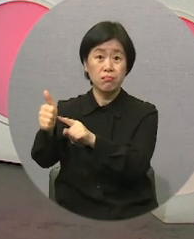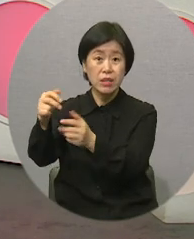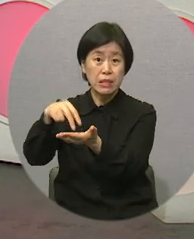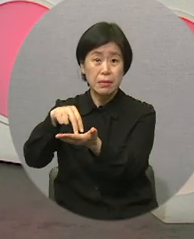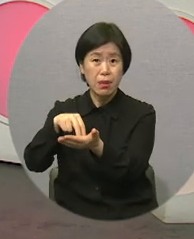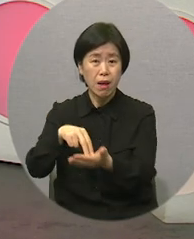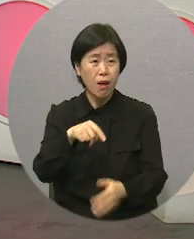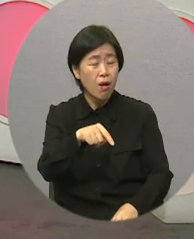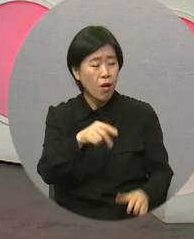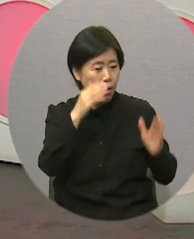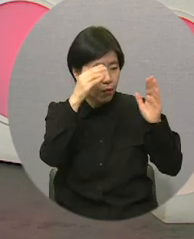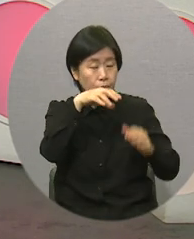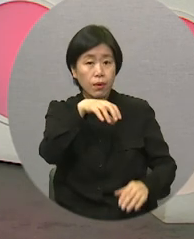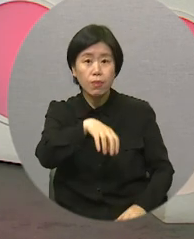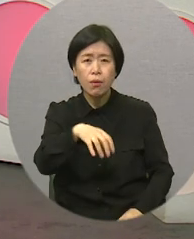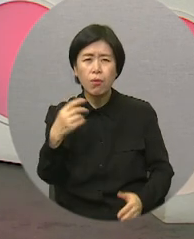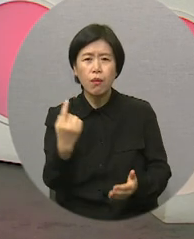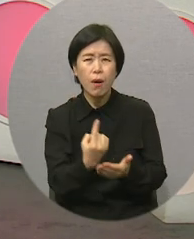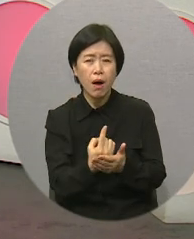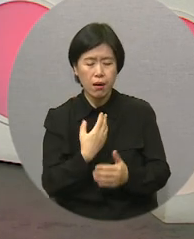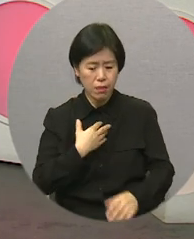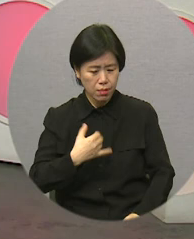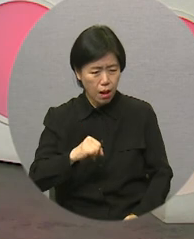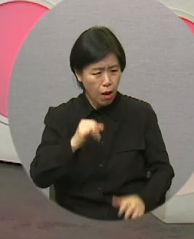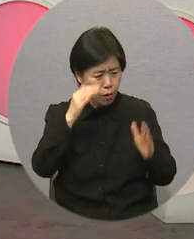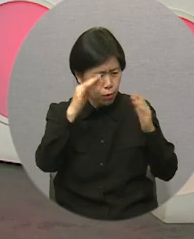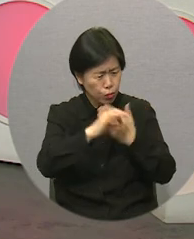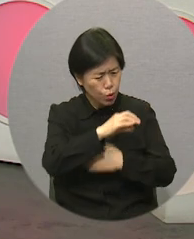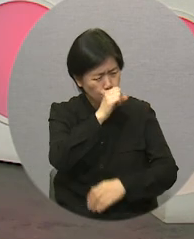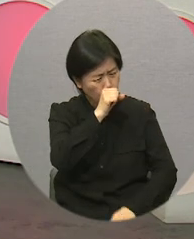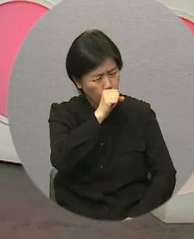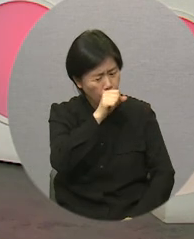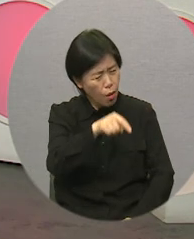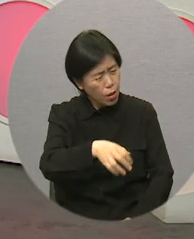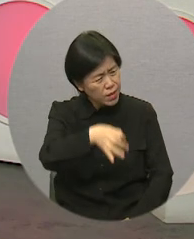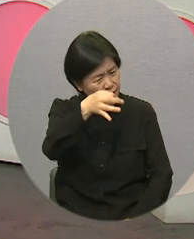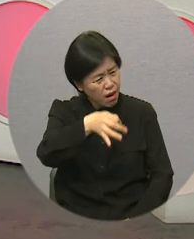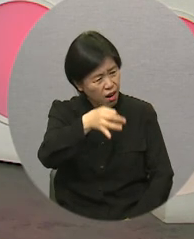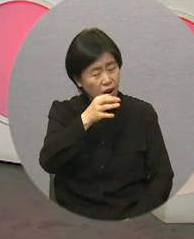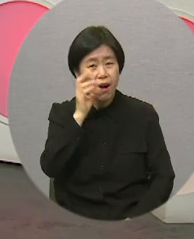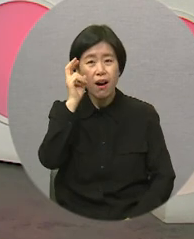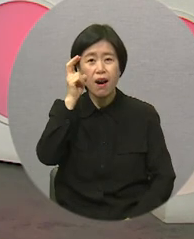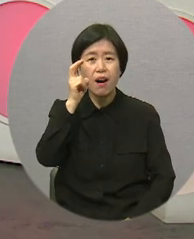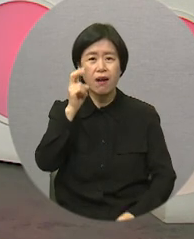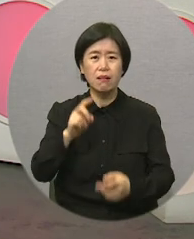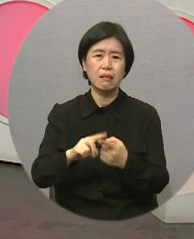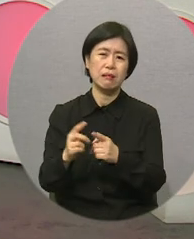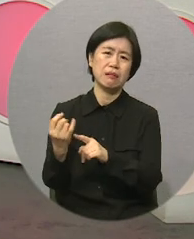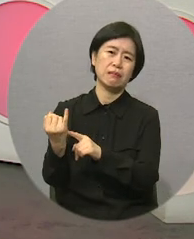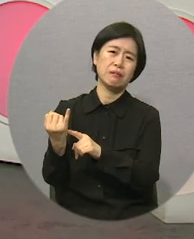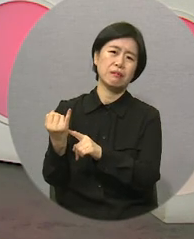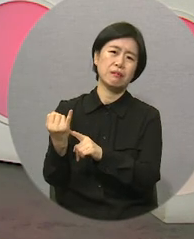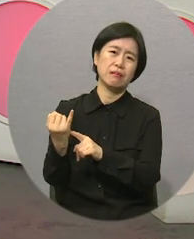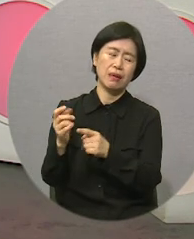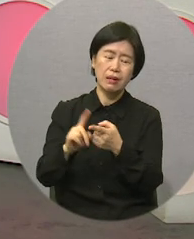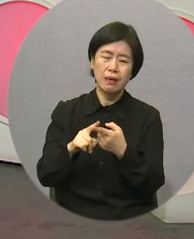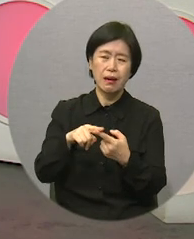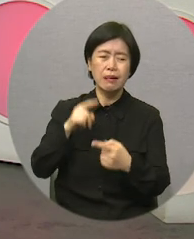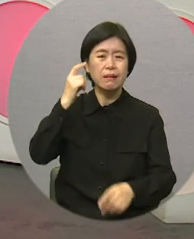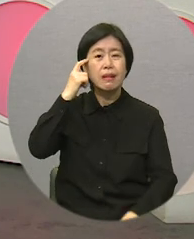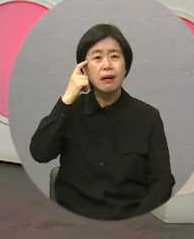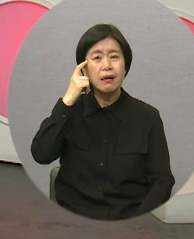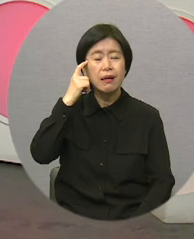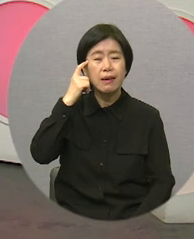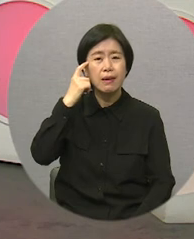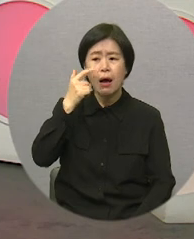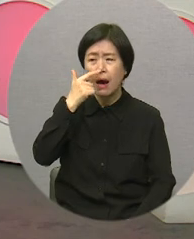데서 공부 좀. 공부해서 이렇게 그렇지. 공부하는 환경이 있으면 좋을 텐데, 아, 여기는 비쌀까? 아, 여기 사람들 공부 어떻게 할까? 어떻게 그렇지.